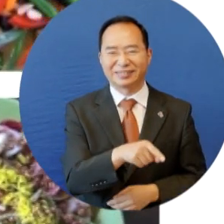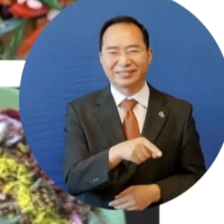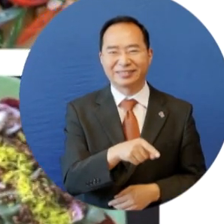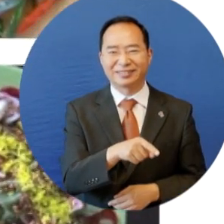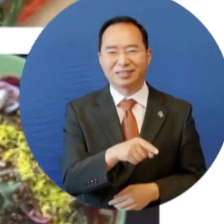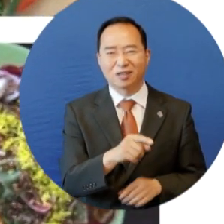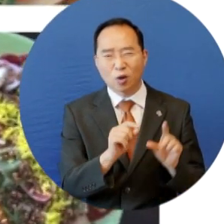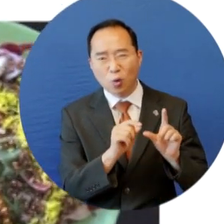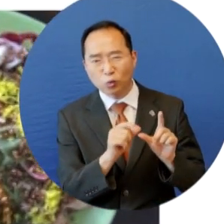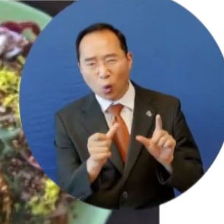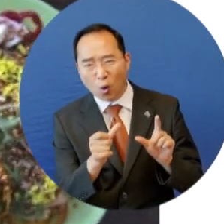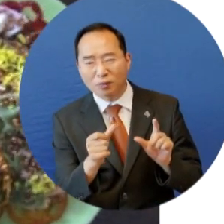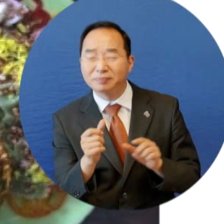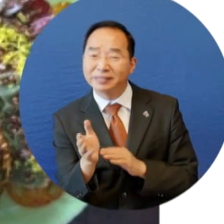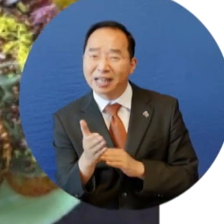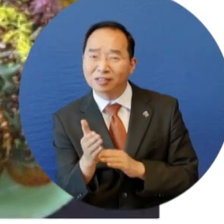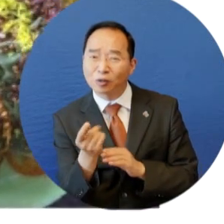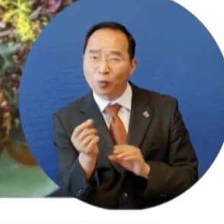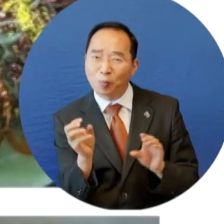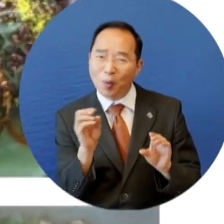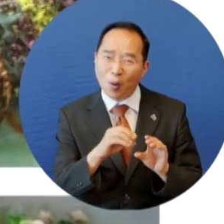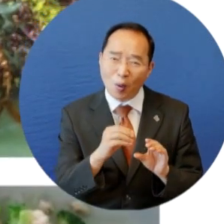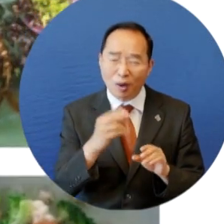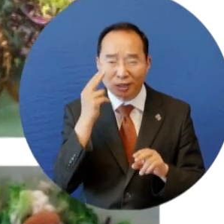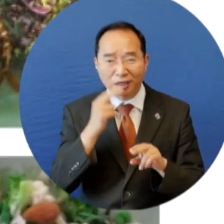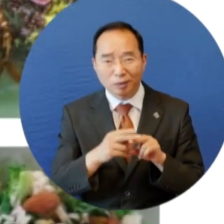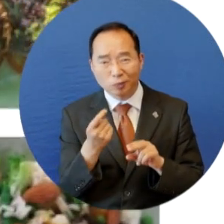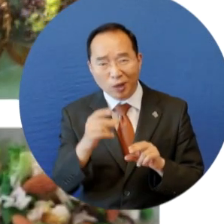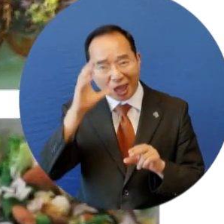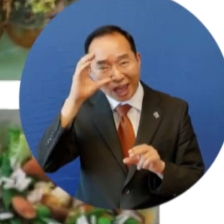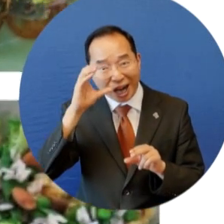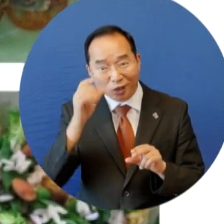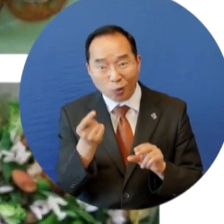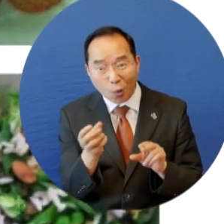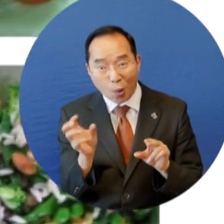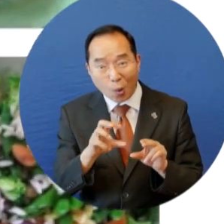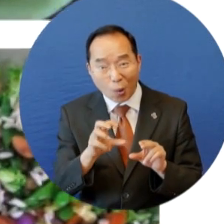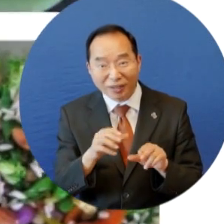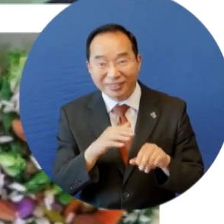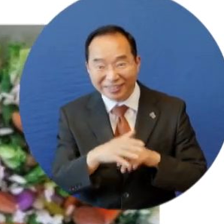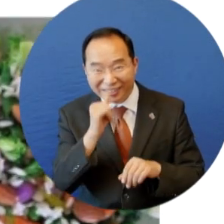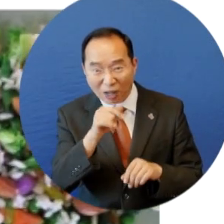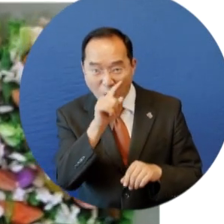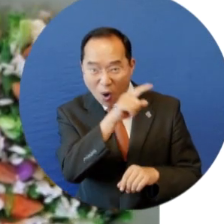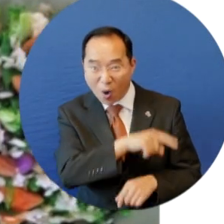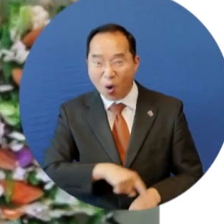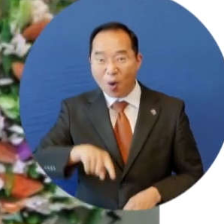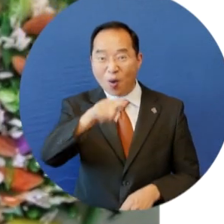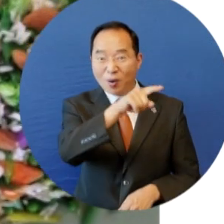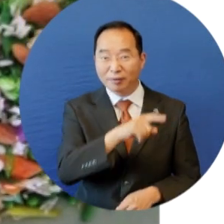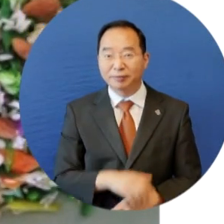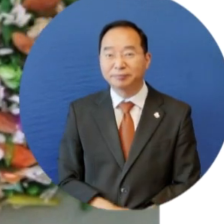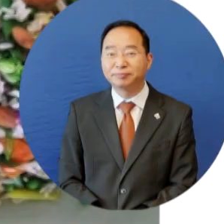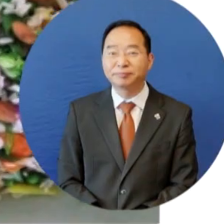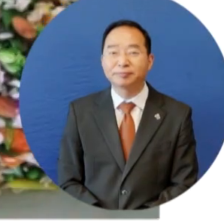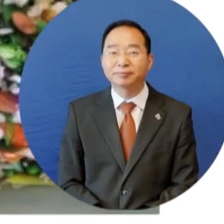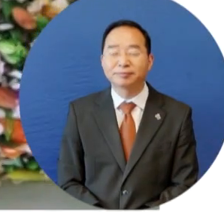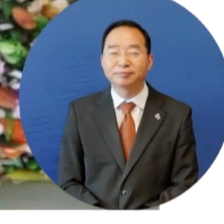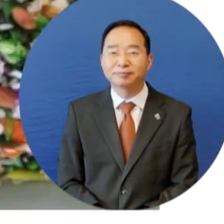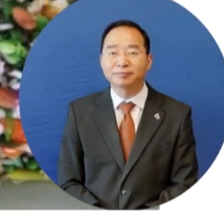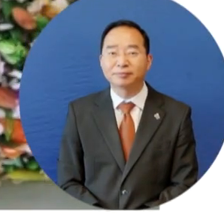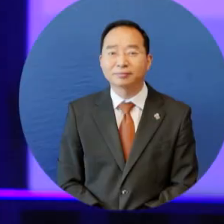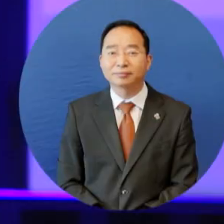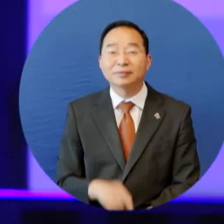대부분은 채식이었고요. 약간의 생선과 유제품, 계란이 포함된 플렉시테리언의 그런